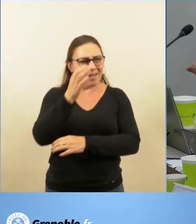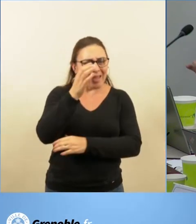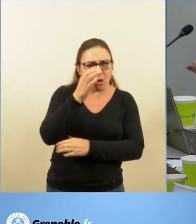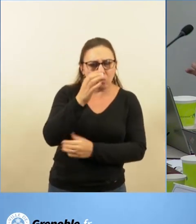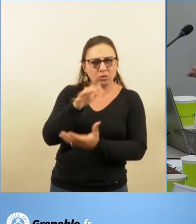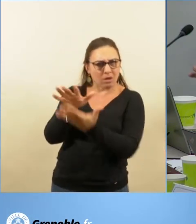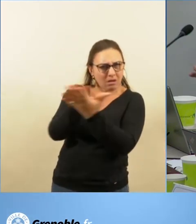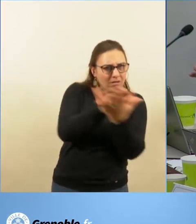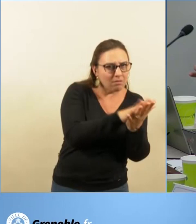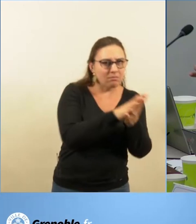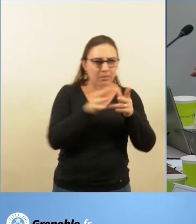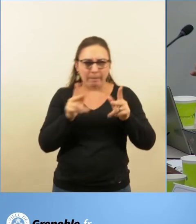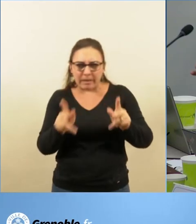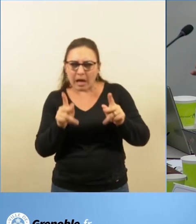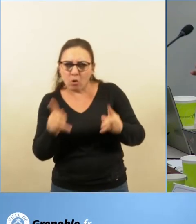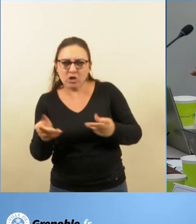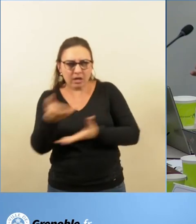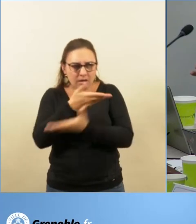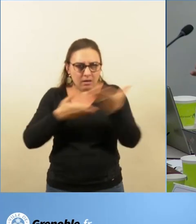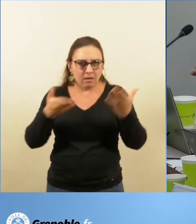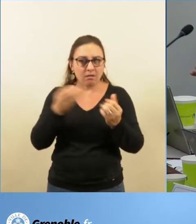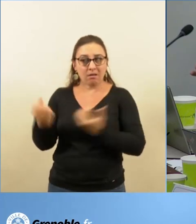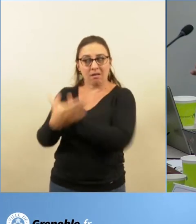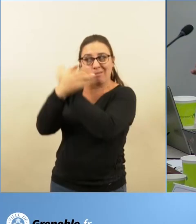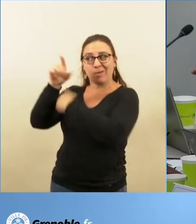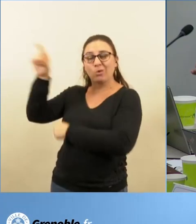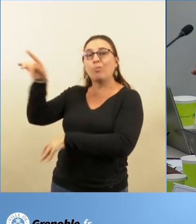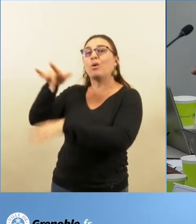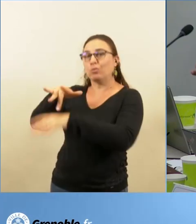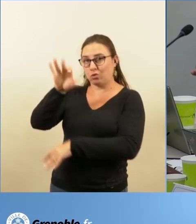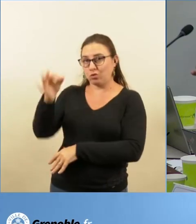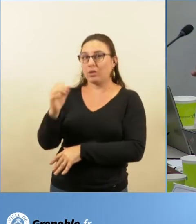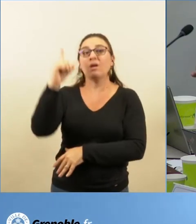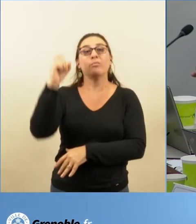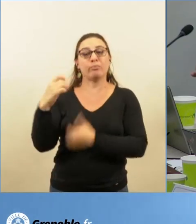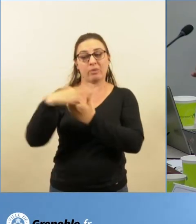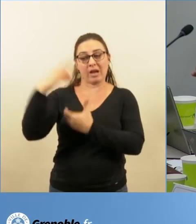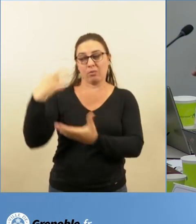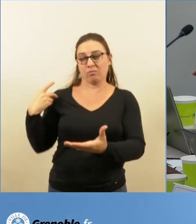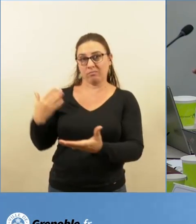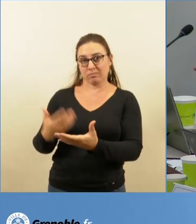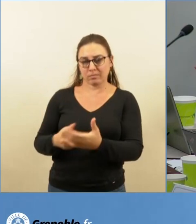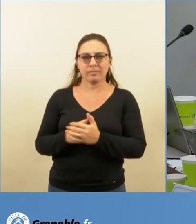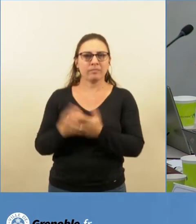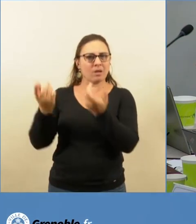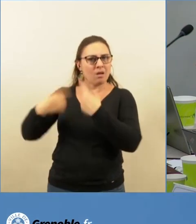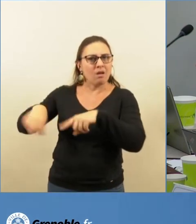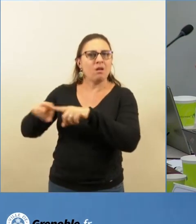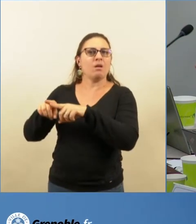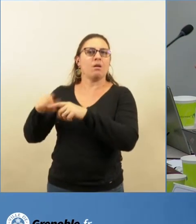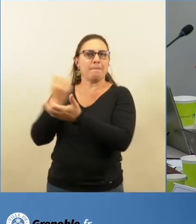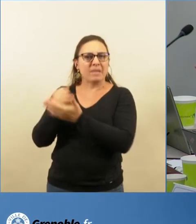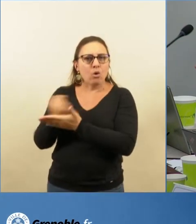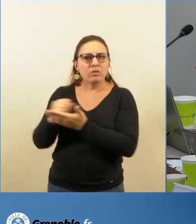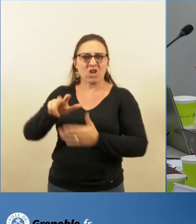de pédagogie la métropole de Grenoble l'a fait depuis le début du mandat en proposant de nombreux comités de pilotage entre les